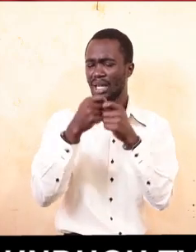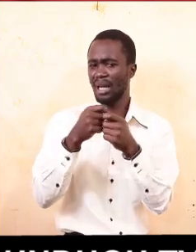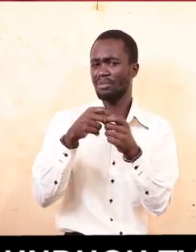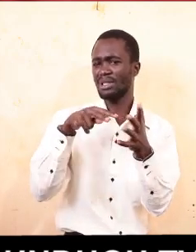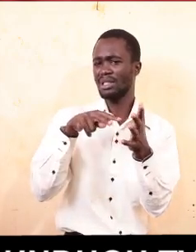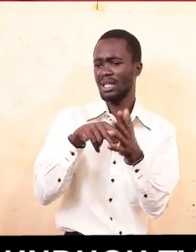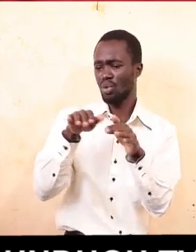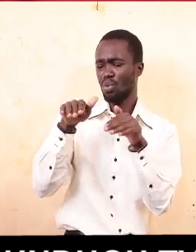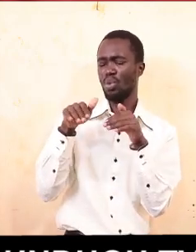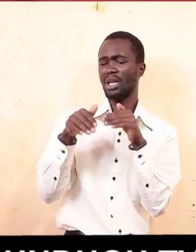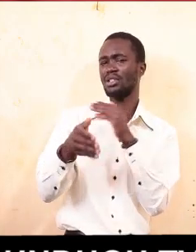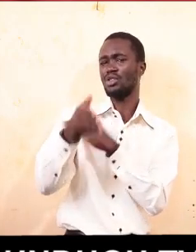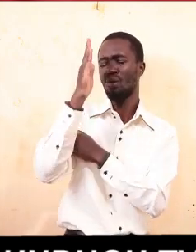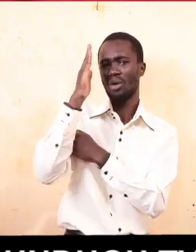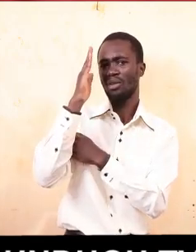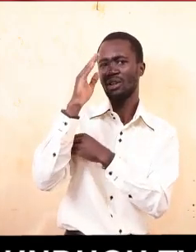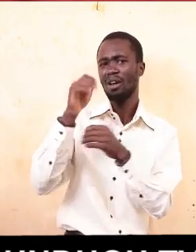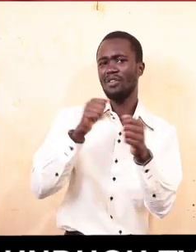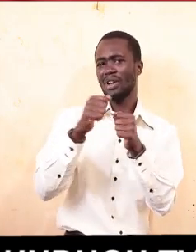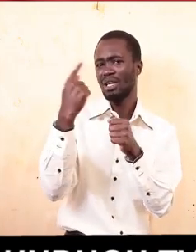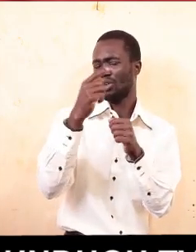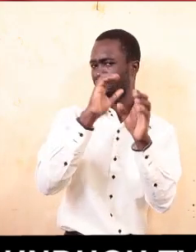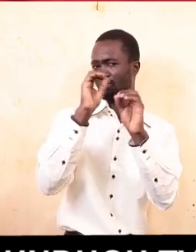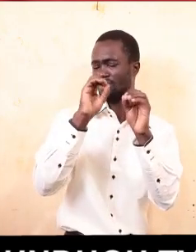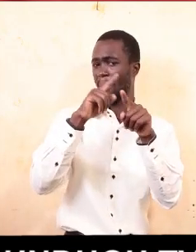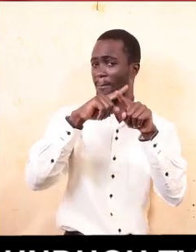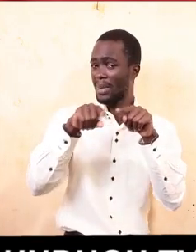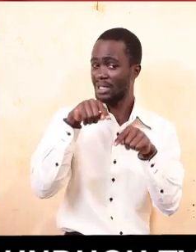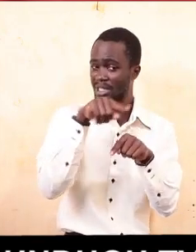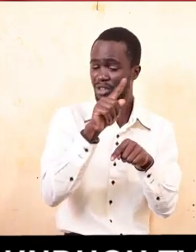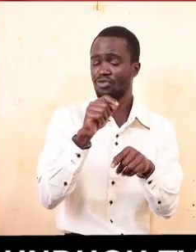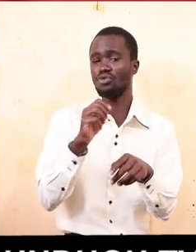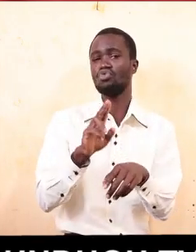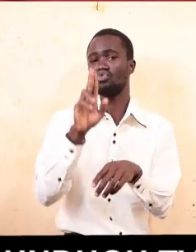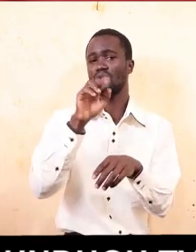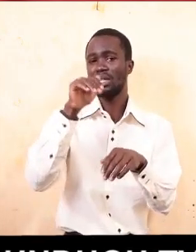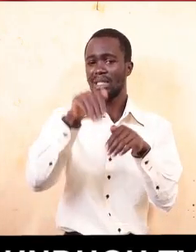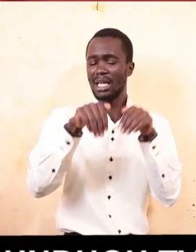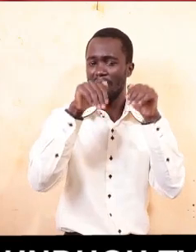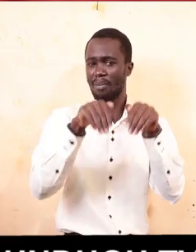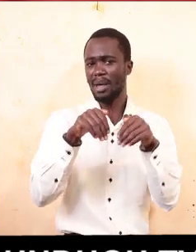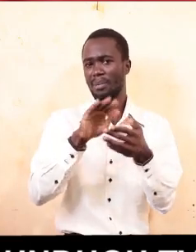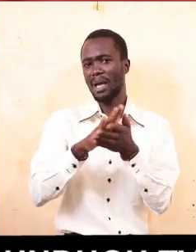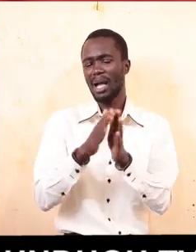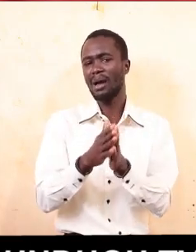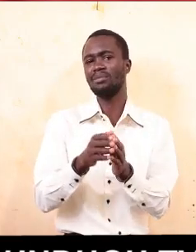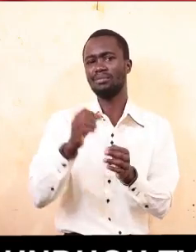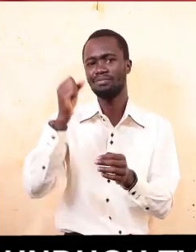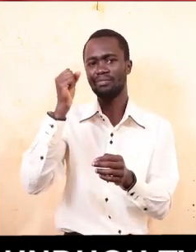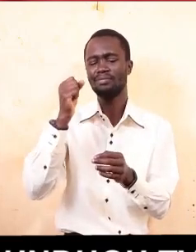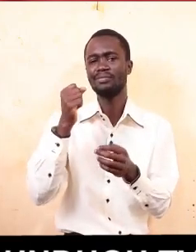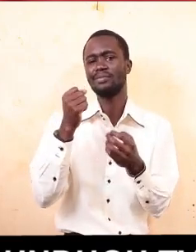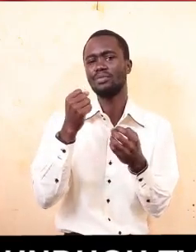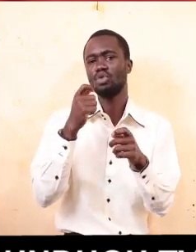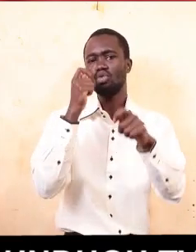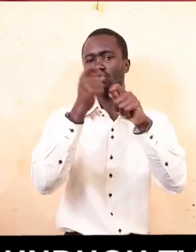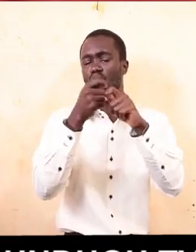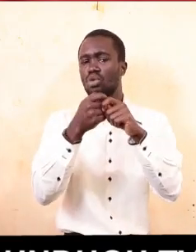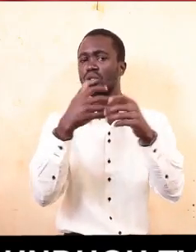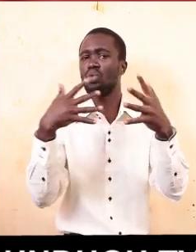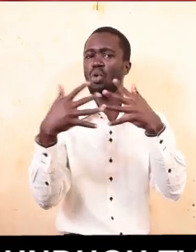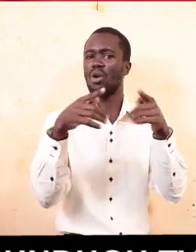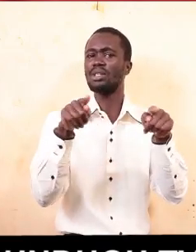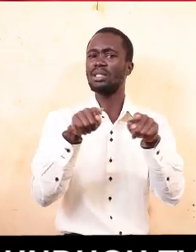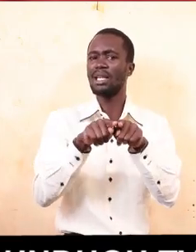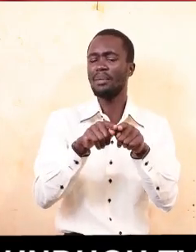yake. Walitengeneza hayo majembe yakawa silaha, akawa upanga. Miundo ikawa mikuki.